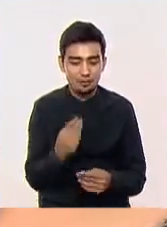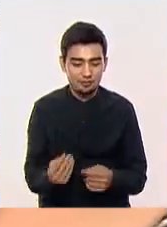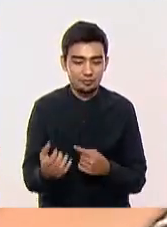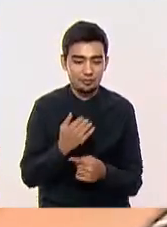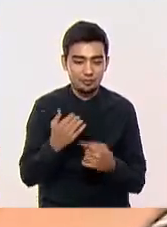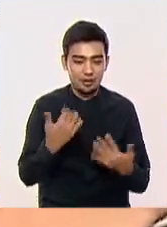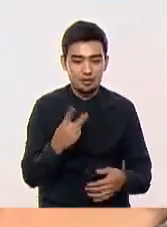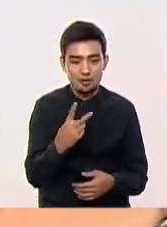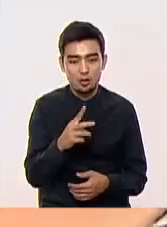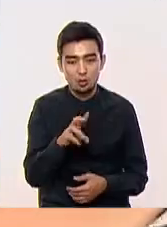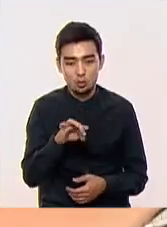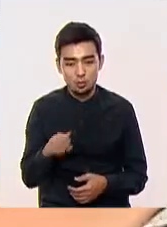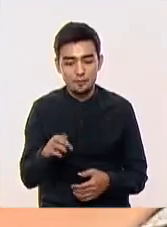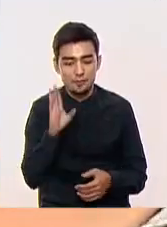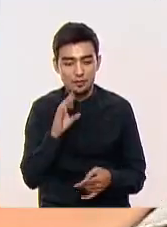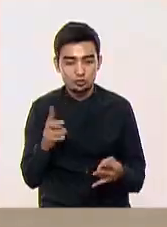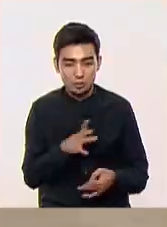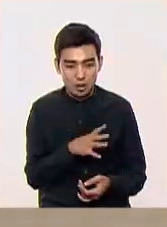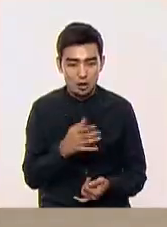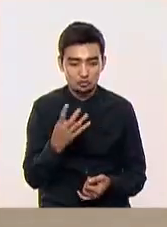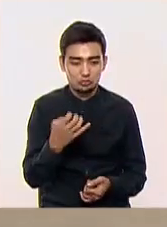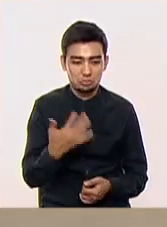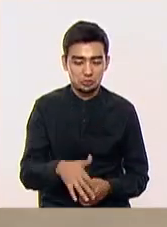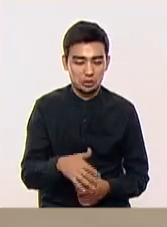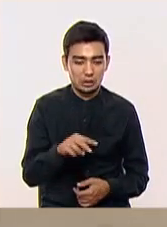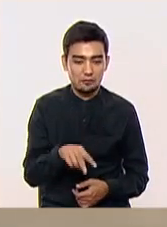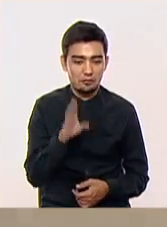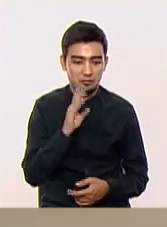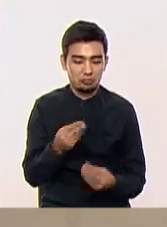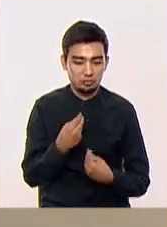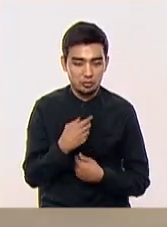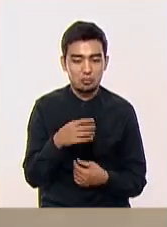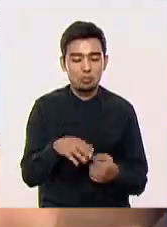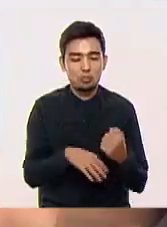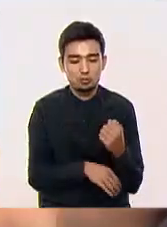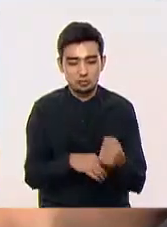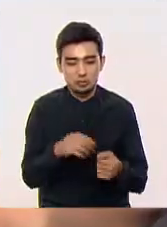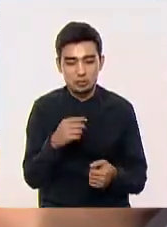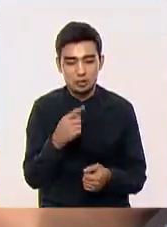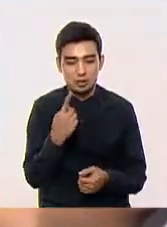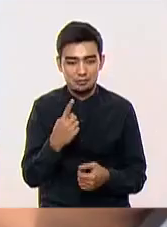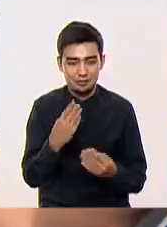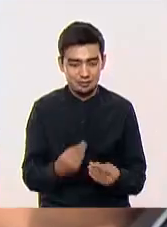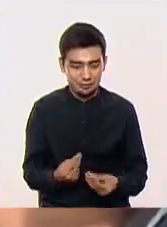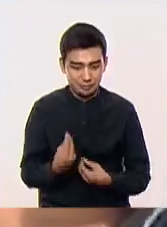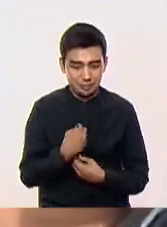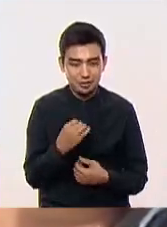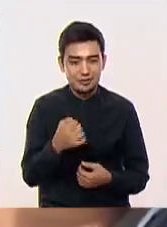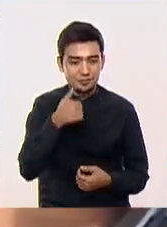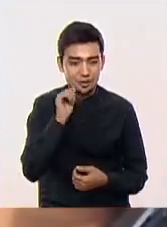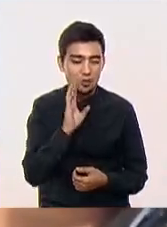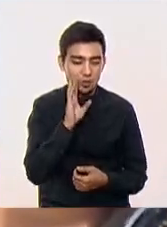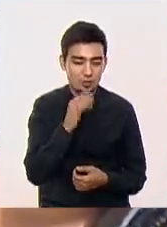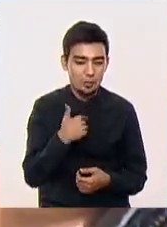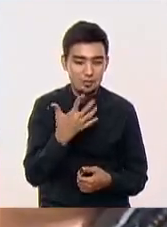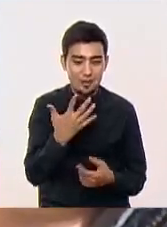положено 2 куба нам воды. Дают 400-500 литров воды. Потом 1,5 сутки дали. Вчера утром в 7 часов на 5 дней наш